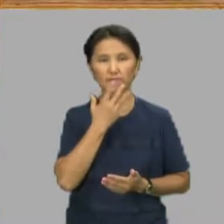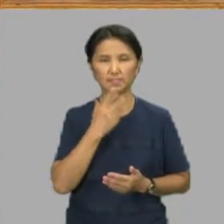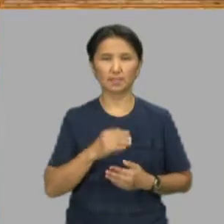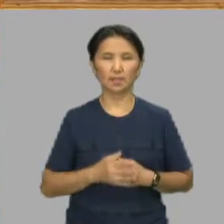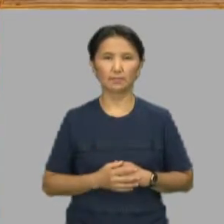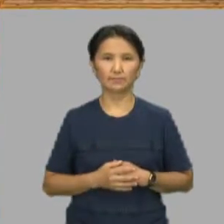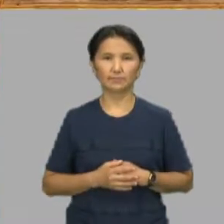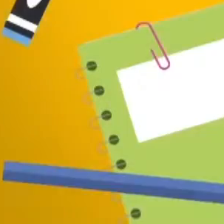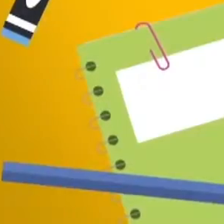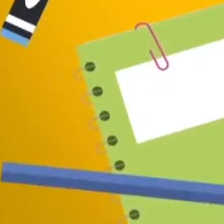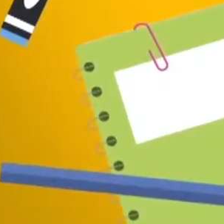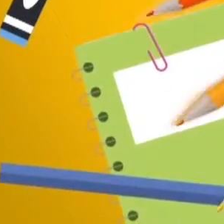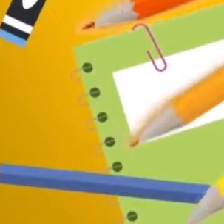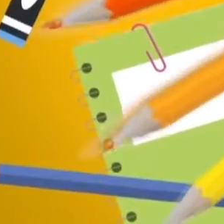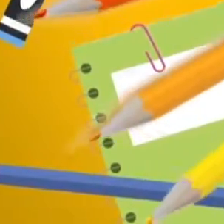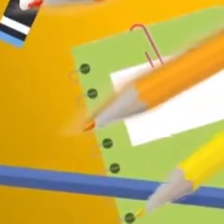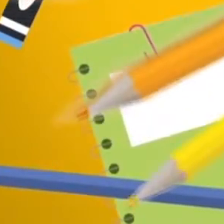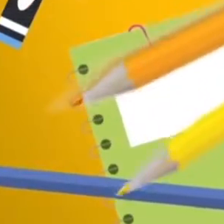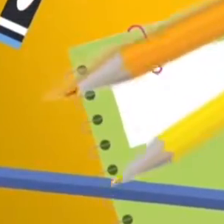языка.